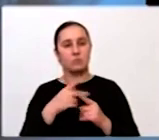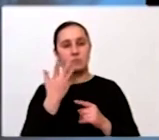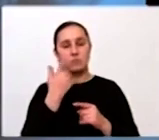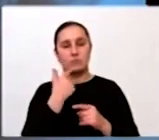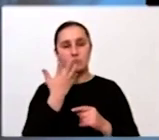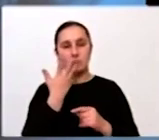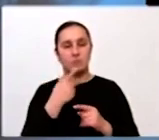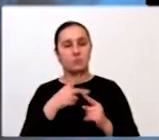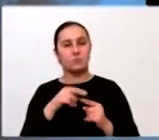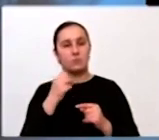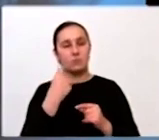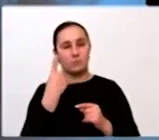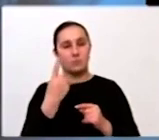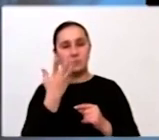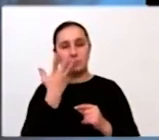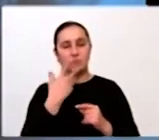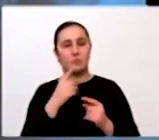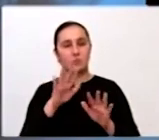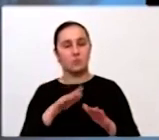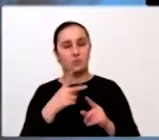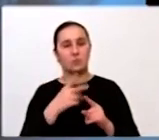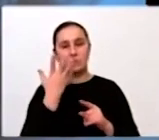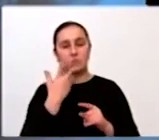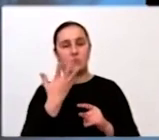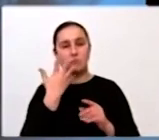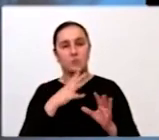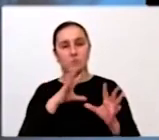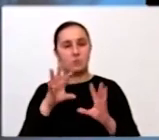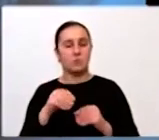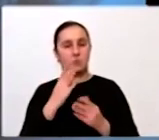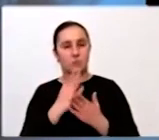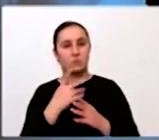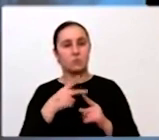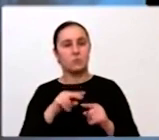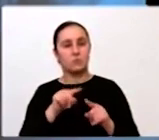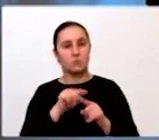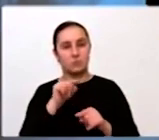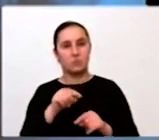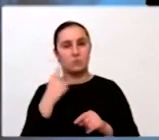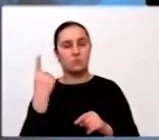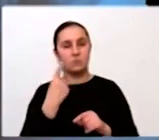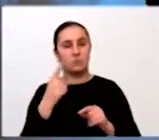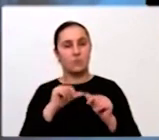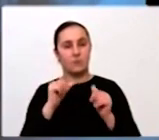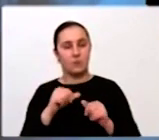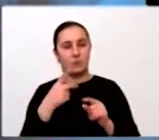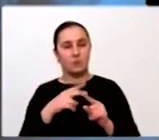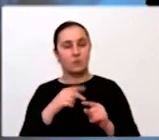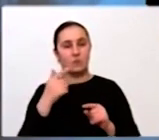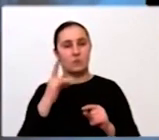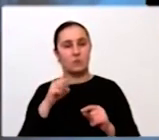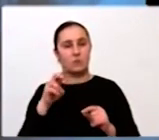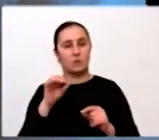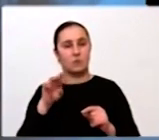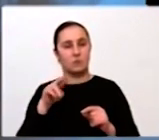Demak, bu yerda bitta rangni o'zida rangdan rangga o'tish qismi bor. Endi biz birinchi figuramizdagi